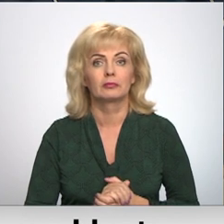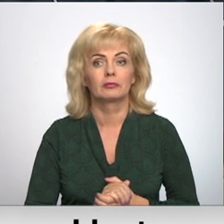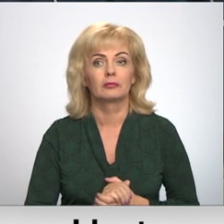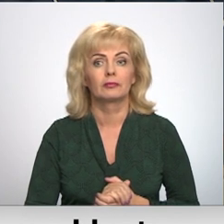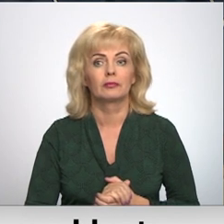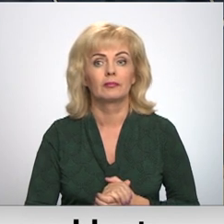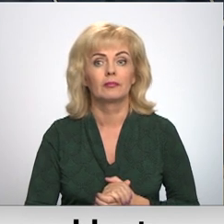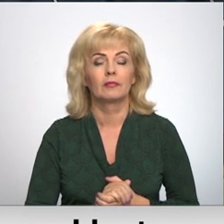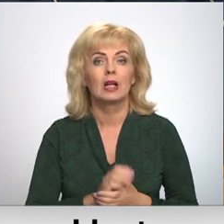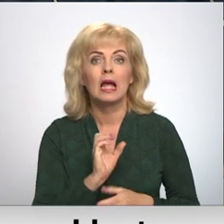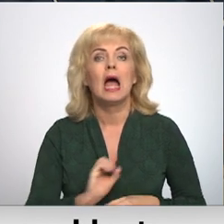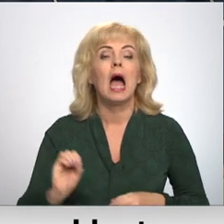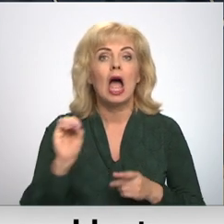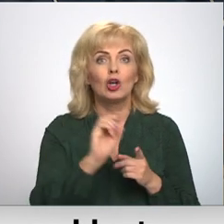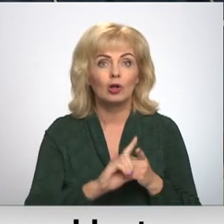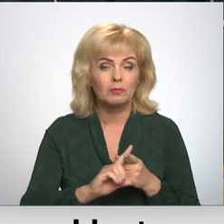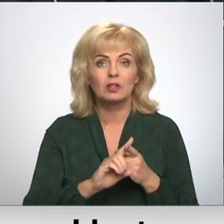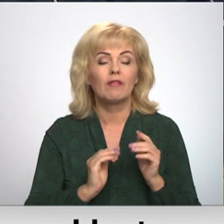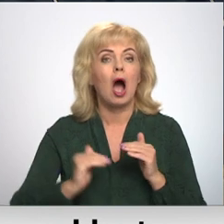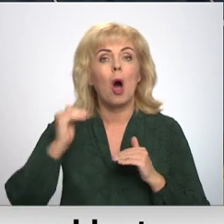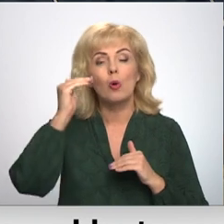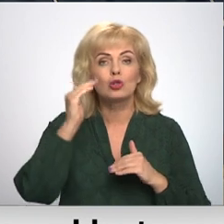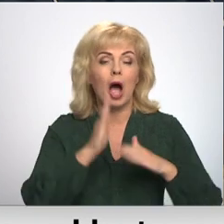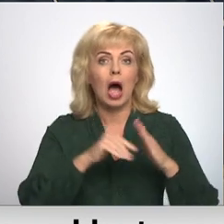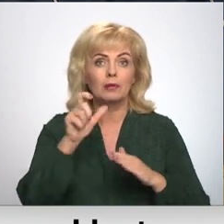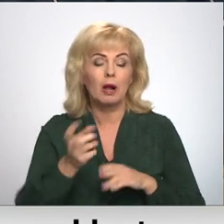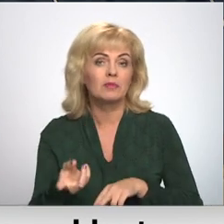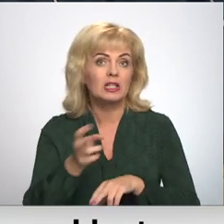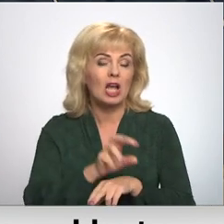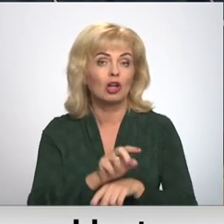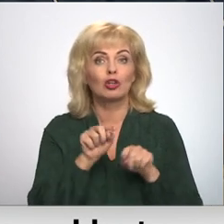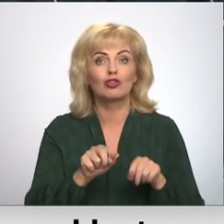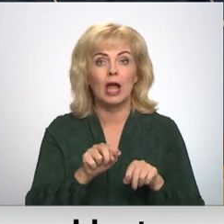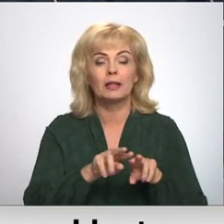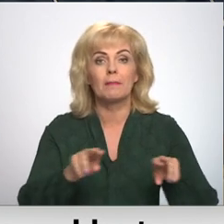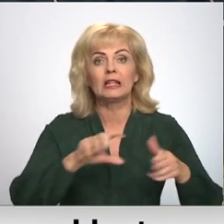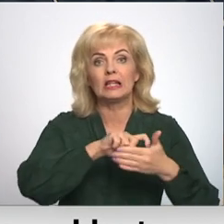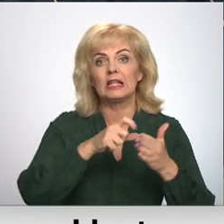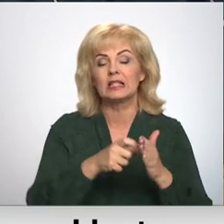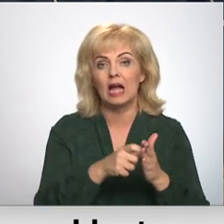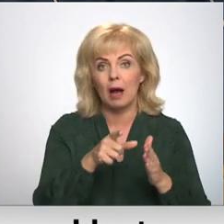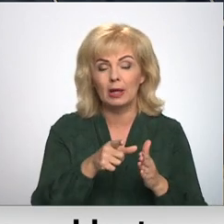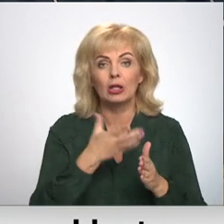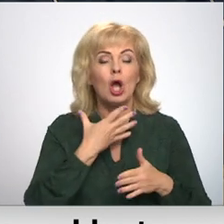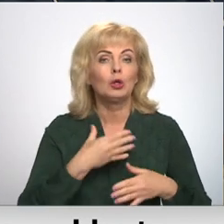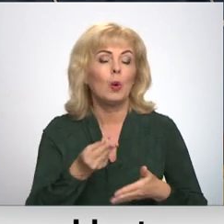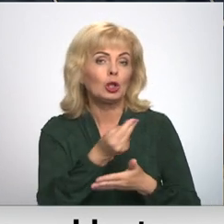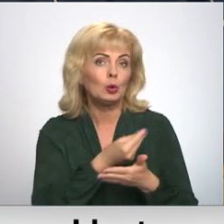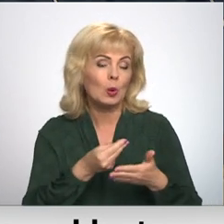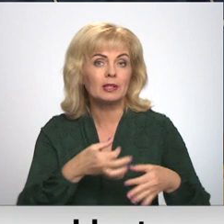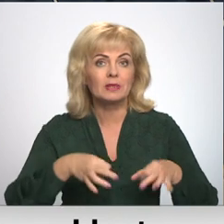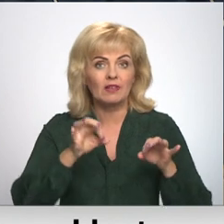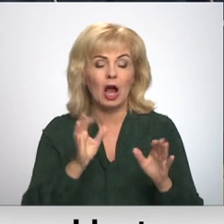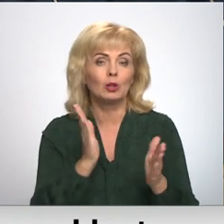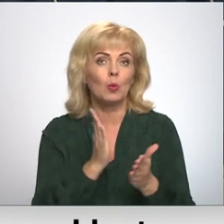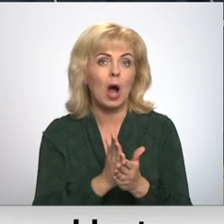Līdz ar to Eiropas Savienības un NATO augstā komandpersona ierašanās šeit ministra kabinetā ir simboliski ļoti svarīga un nozīmīga, un tā arī notikusi